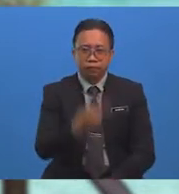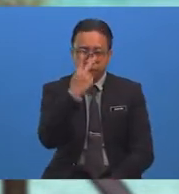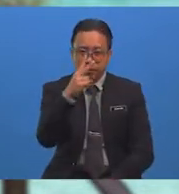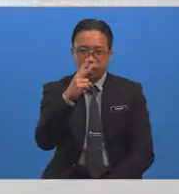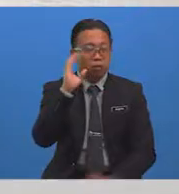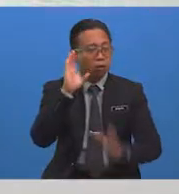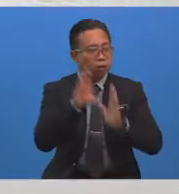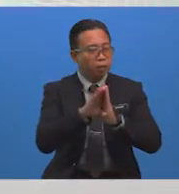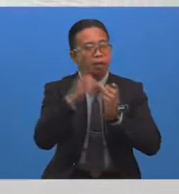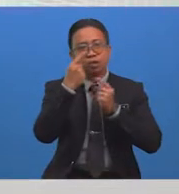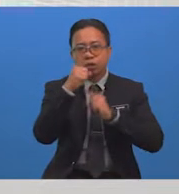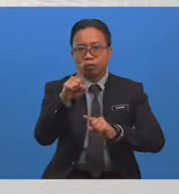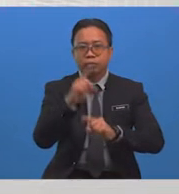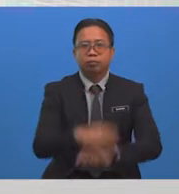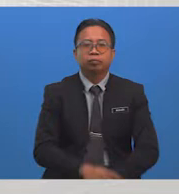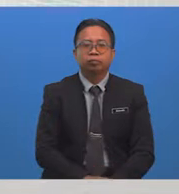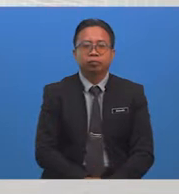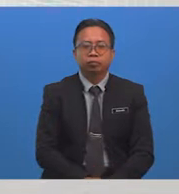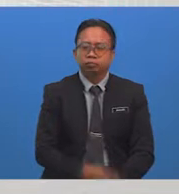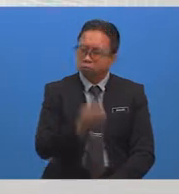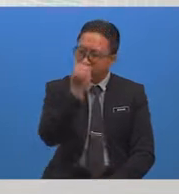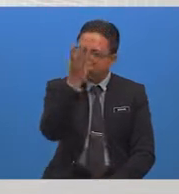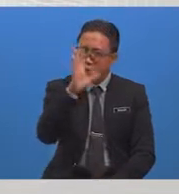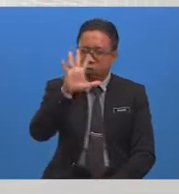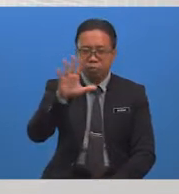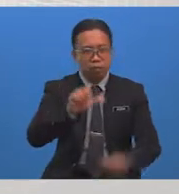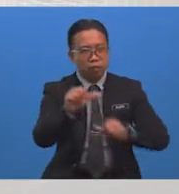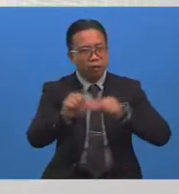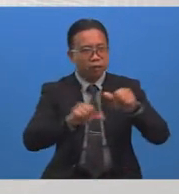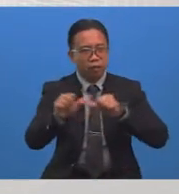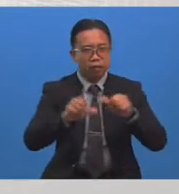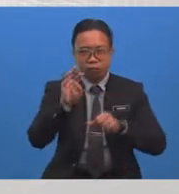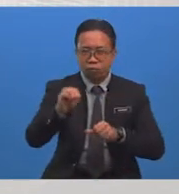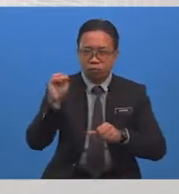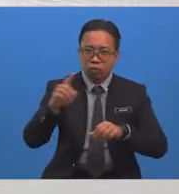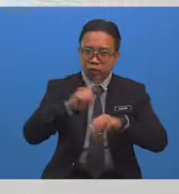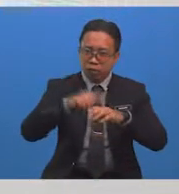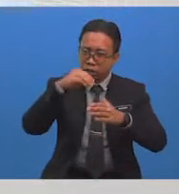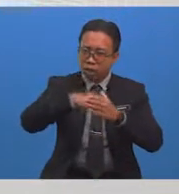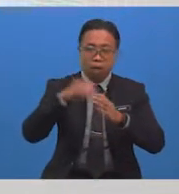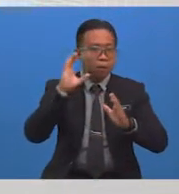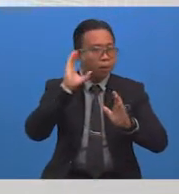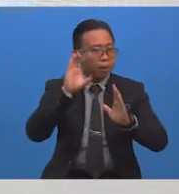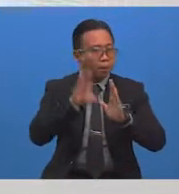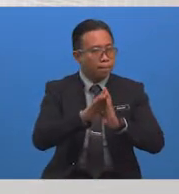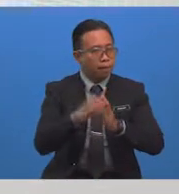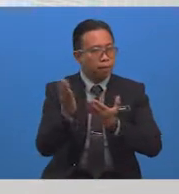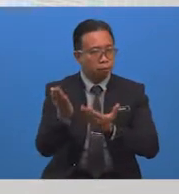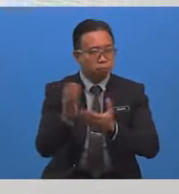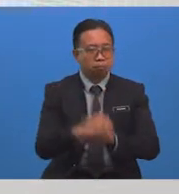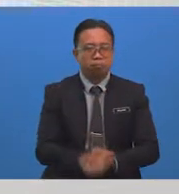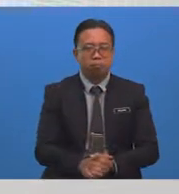gambar ini Nyatakan 5 activity murid-murid di dalam gambar diatas yang